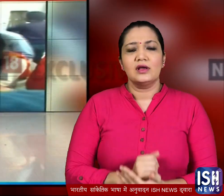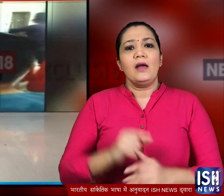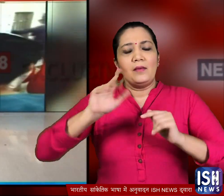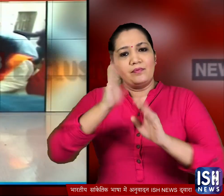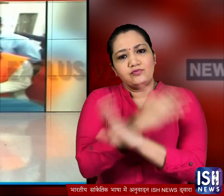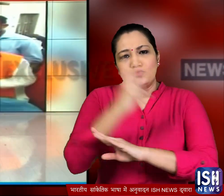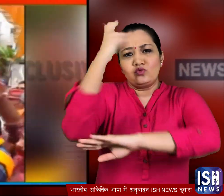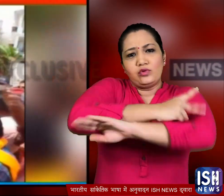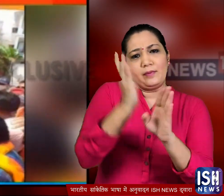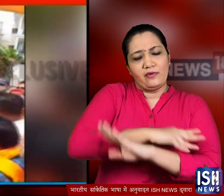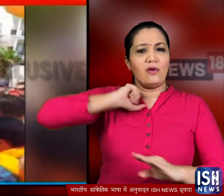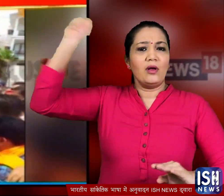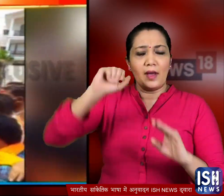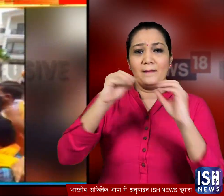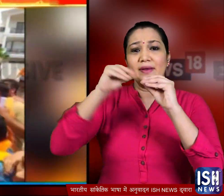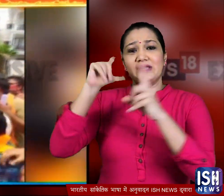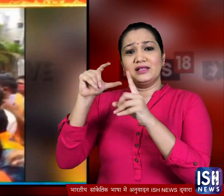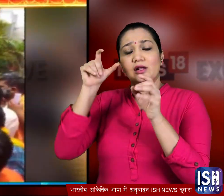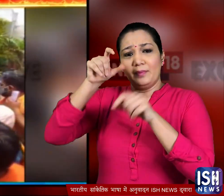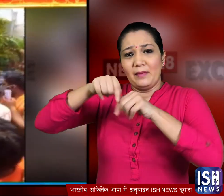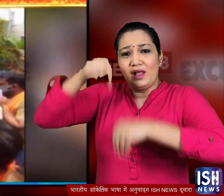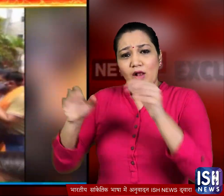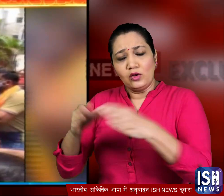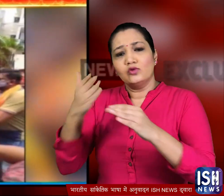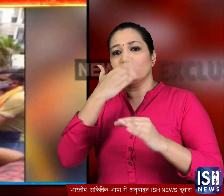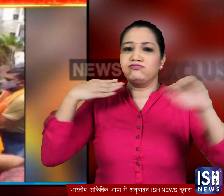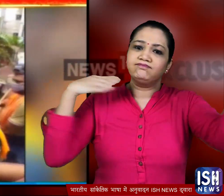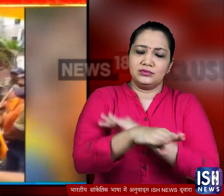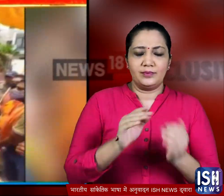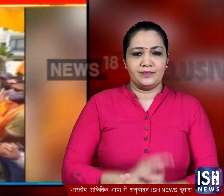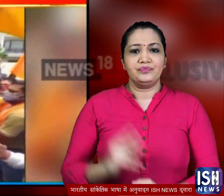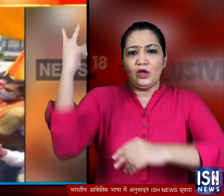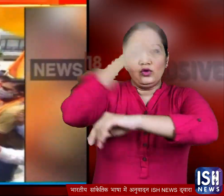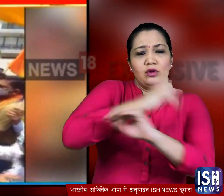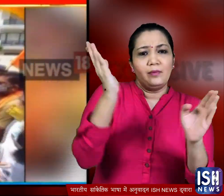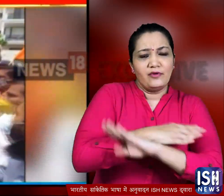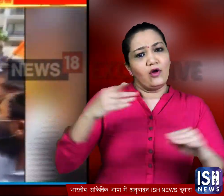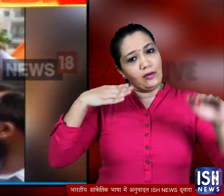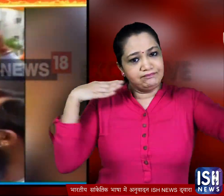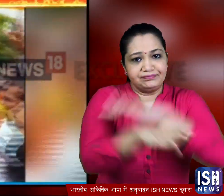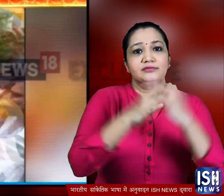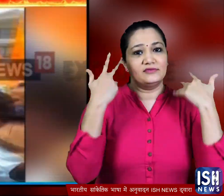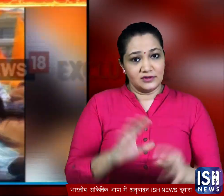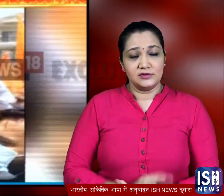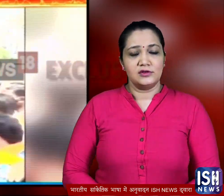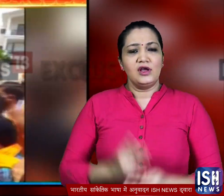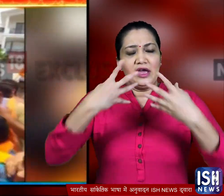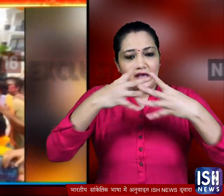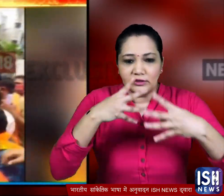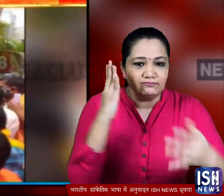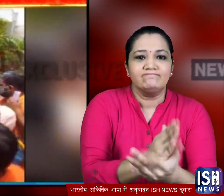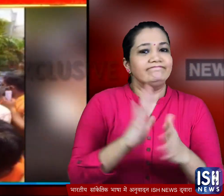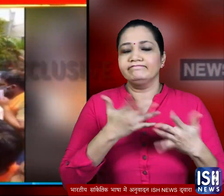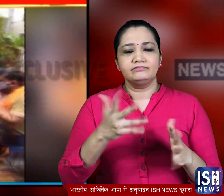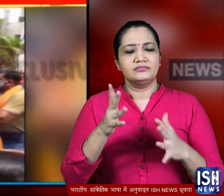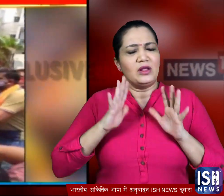प्रदर्शन हुआ था और बजरंग दल के कार्यकर्ता स्कूल में घुस गए थे। ये लोग 2 दिन पहले जबरदस्ती कैंपस में दाखिल हुए। गेट पर